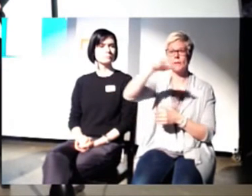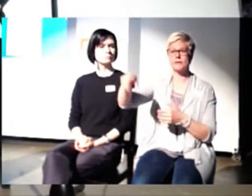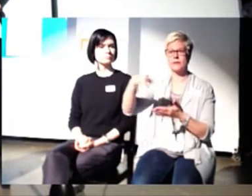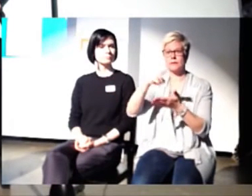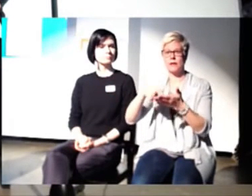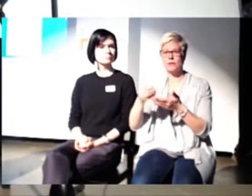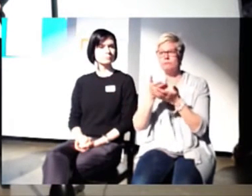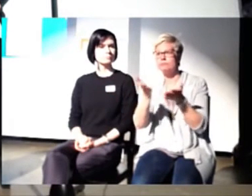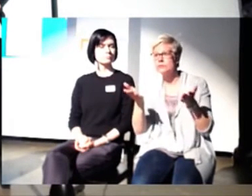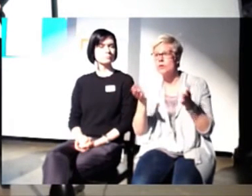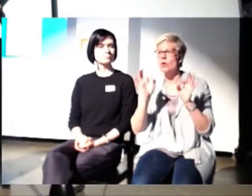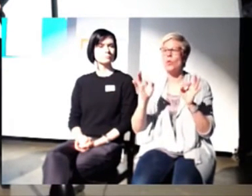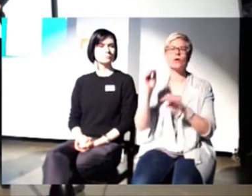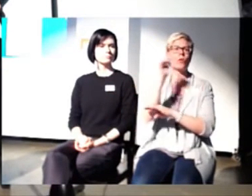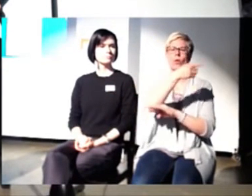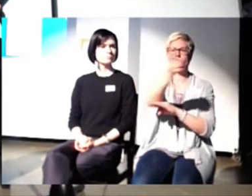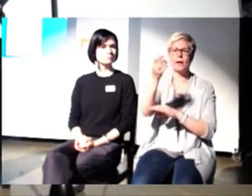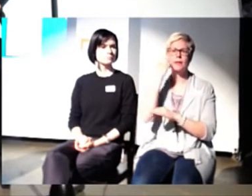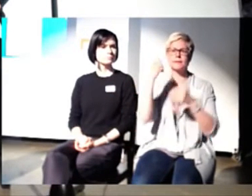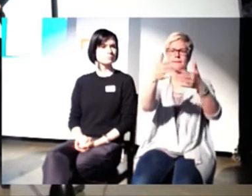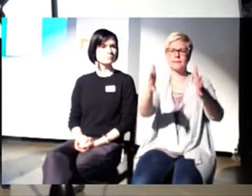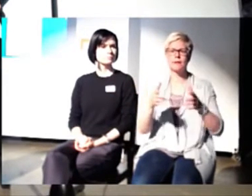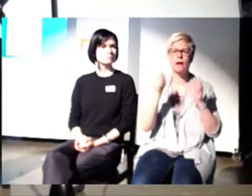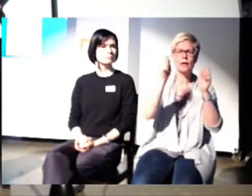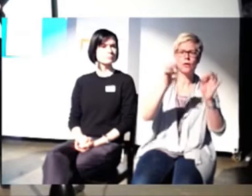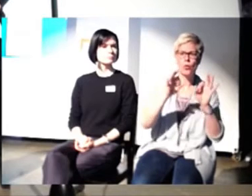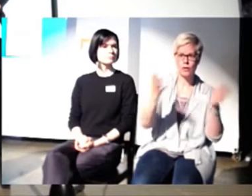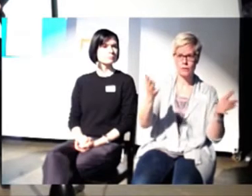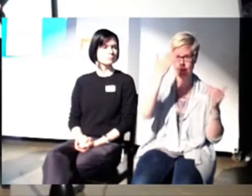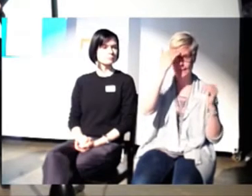hakea ulkomaille residenssiin, että sitten